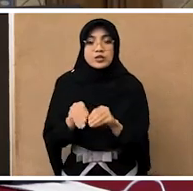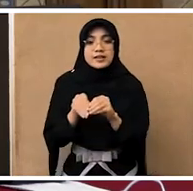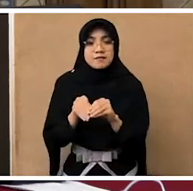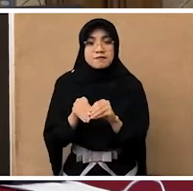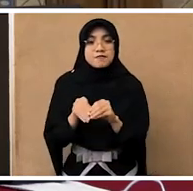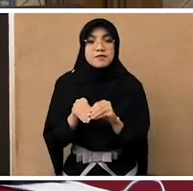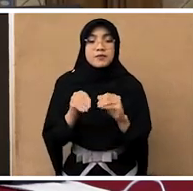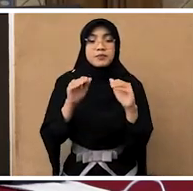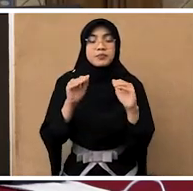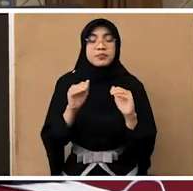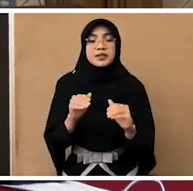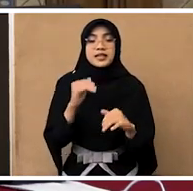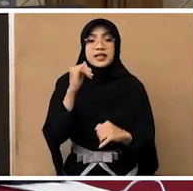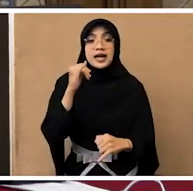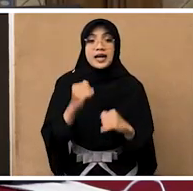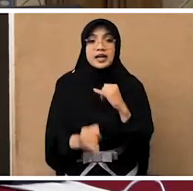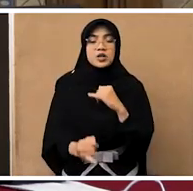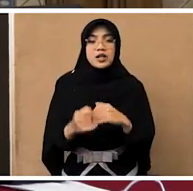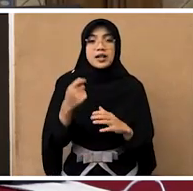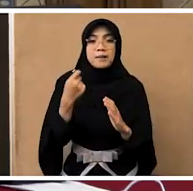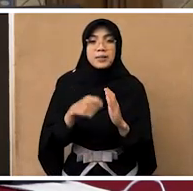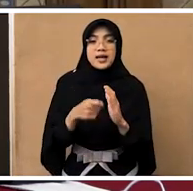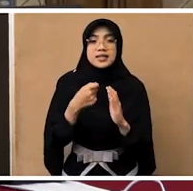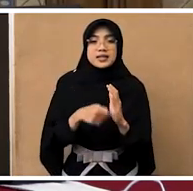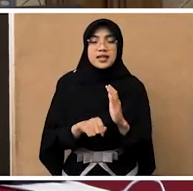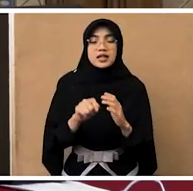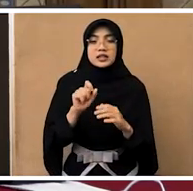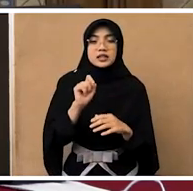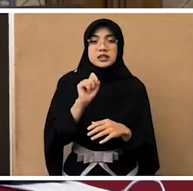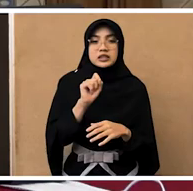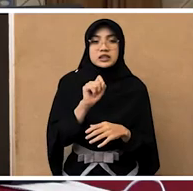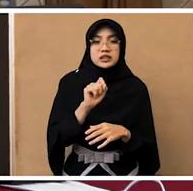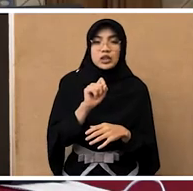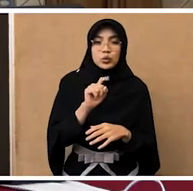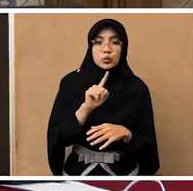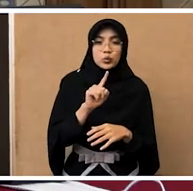nah lalu yang terakhir terkait dengan pasal 1